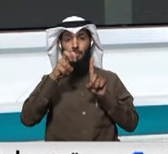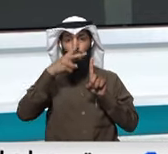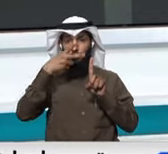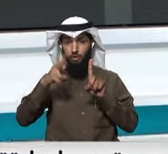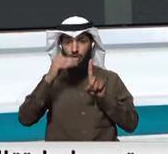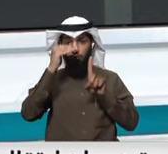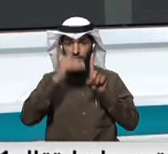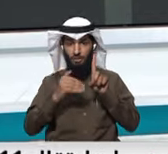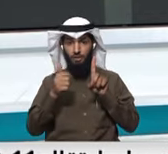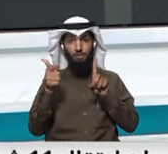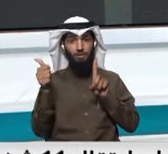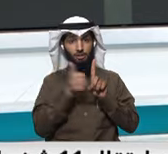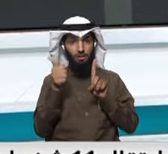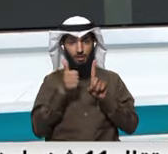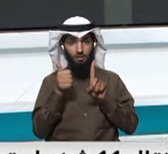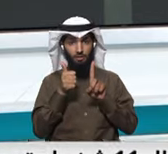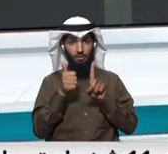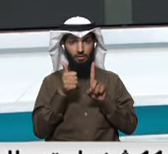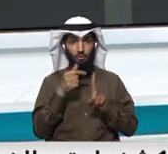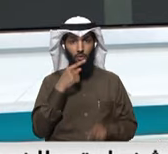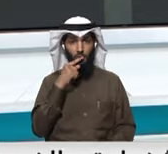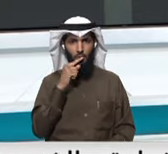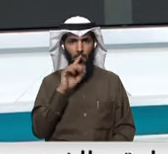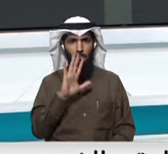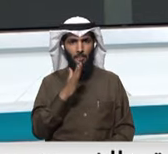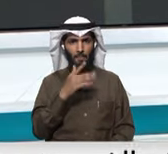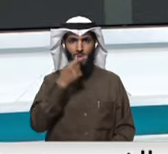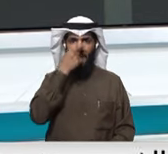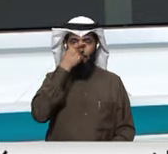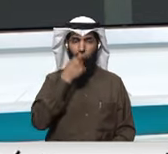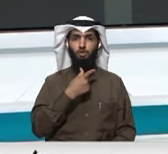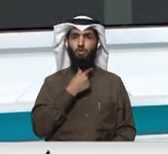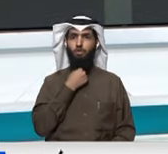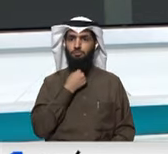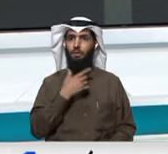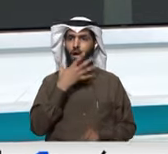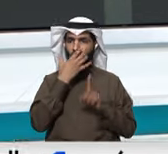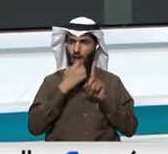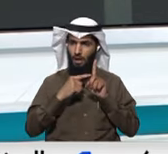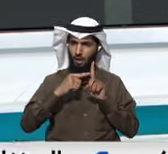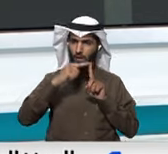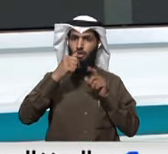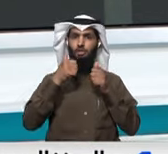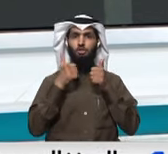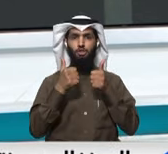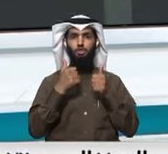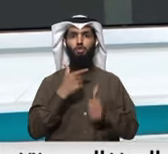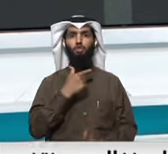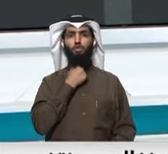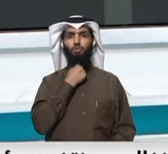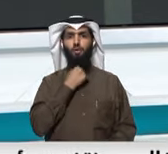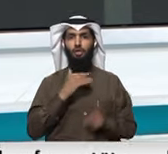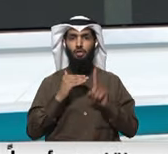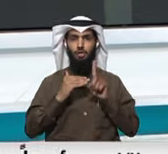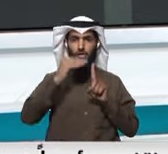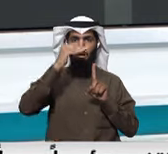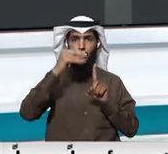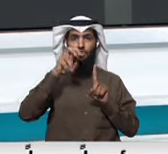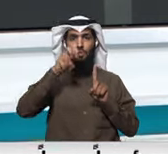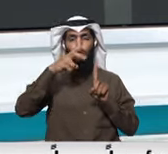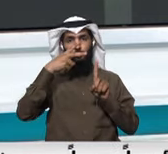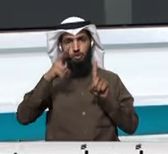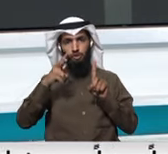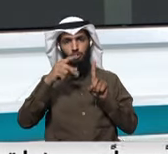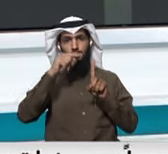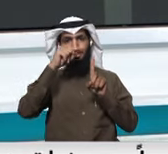مئويه اجواء معتدله تميل في يومي الخميس والجمعه مع عبور للسحب ايضا يوم الجمعه 28 والصغر 17 هواء شمالي